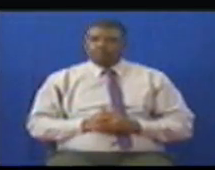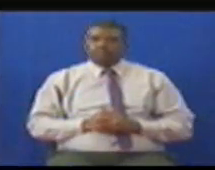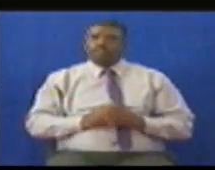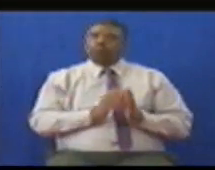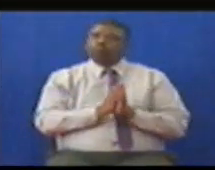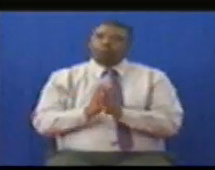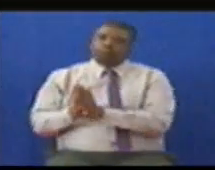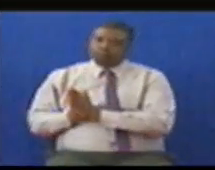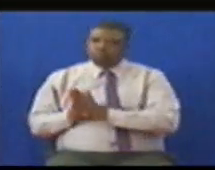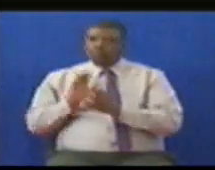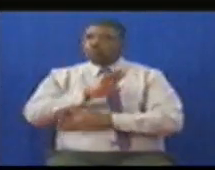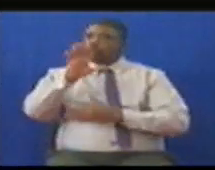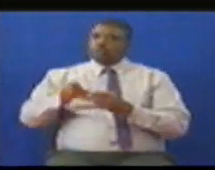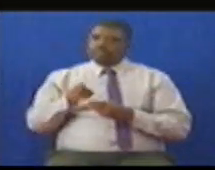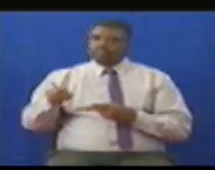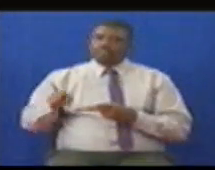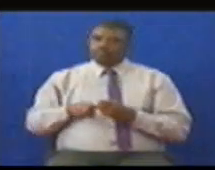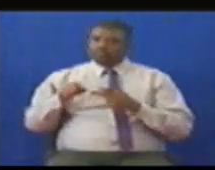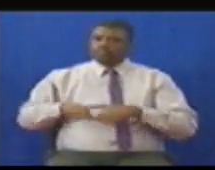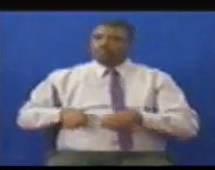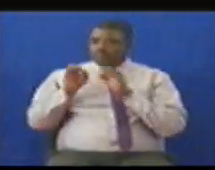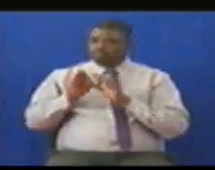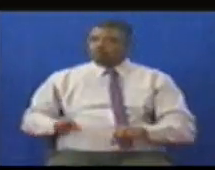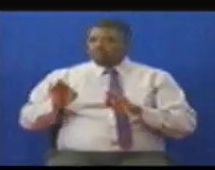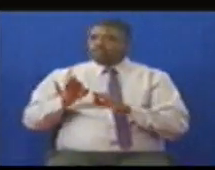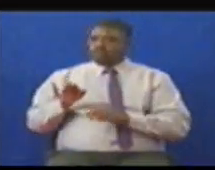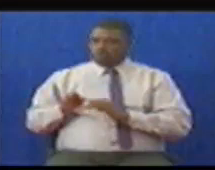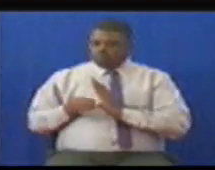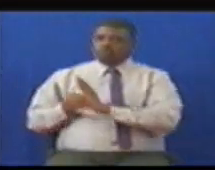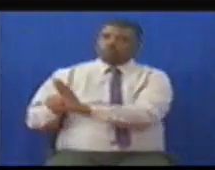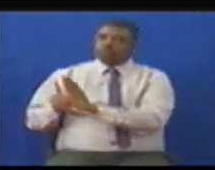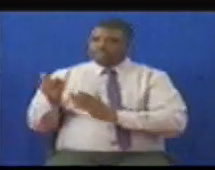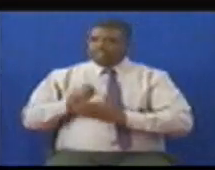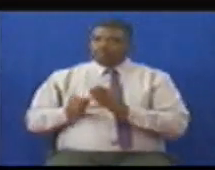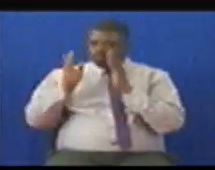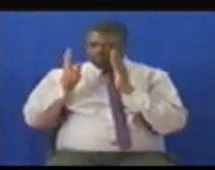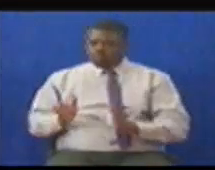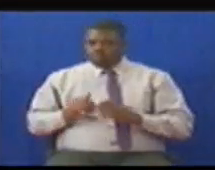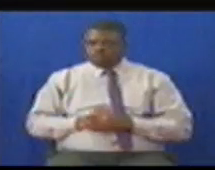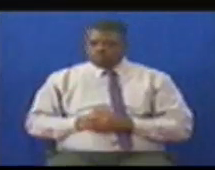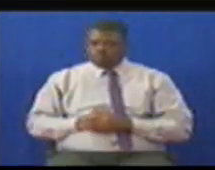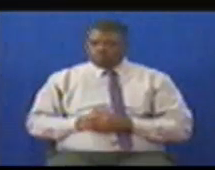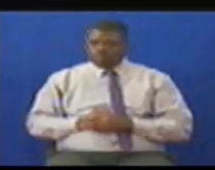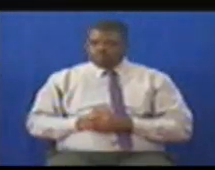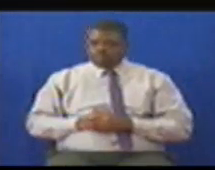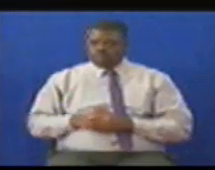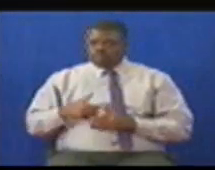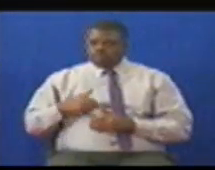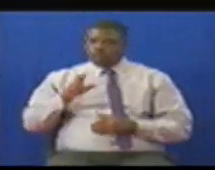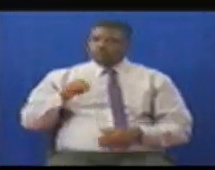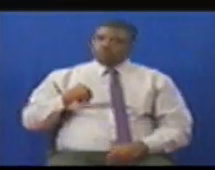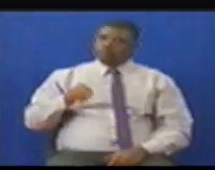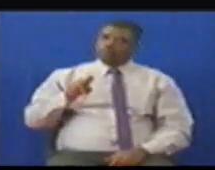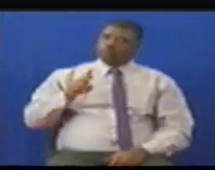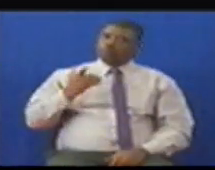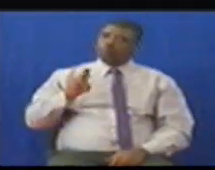wote wa ofisi ya rais, mimi ni mtumishi wa utawala bora, wakiongozwa na makatibu wakuu Dr. Moses Kusiruka Ikulu, Dr. Ali Ndumbaru utumishi na